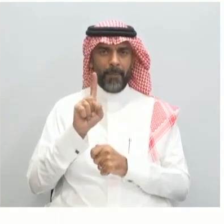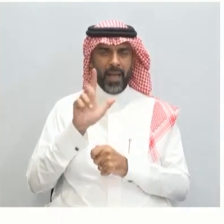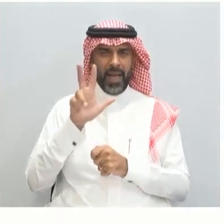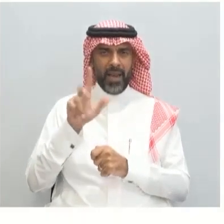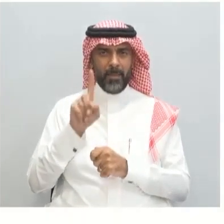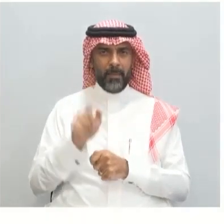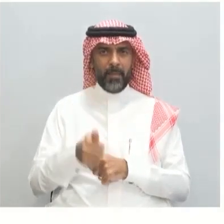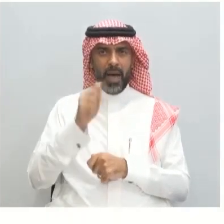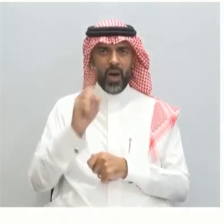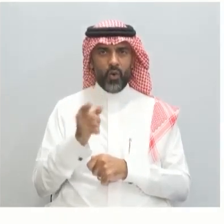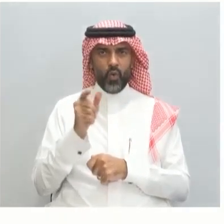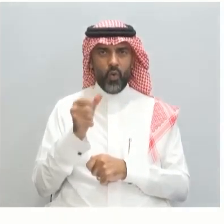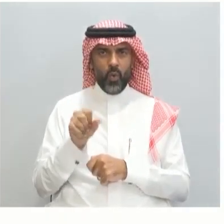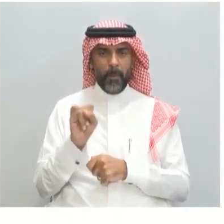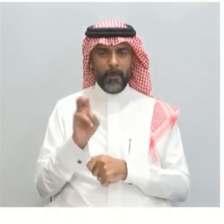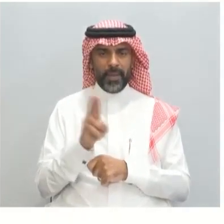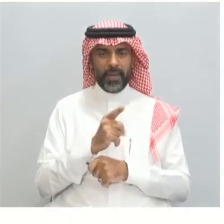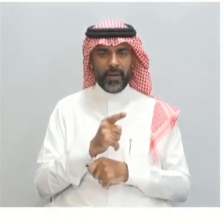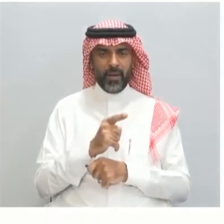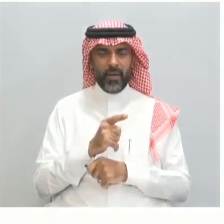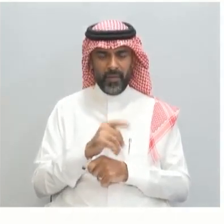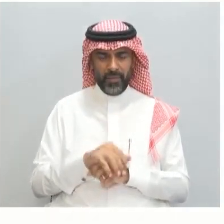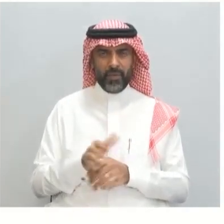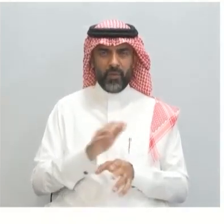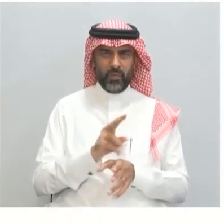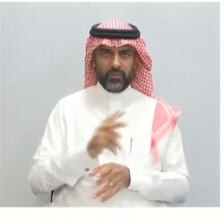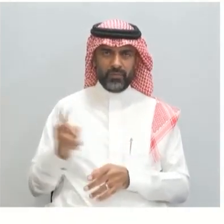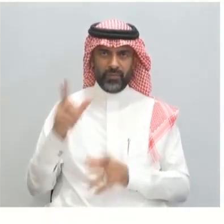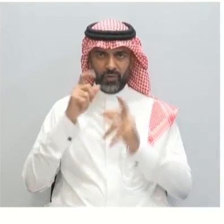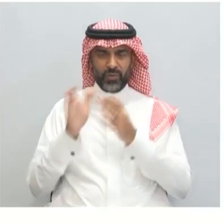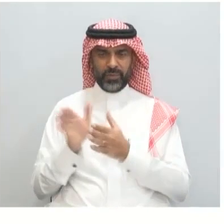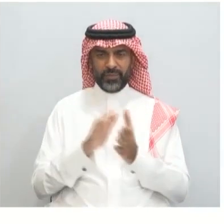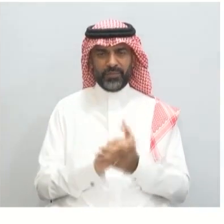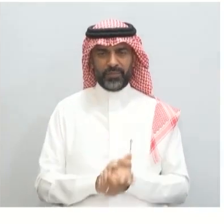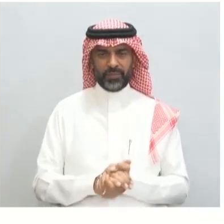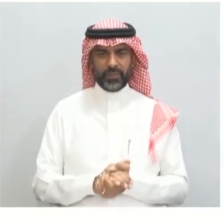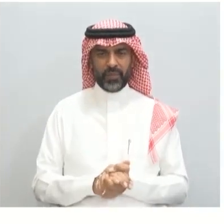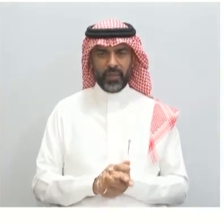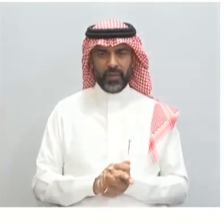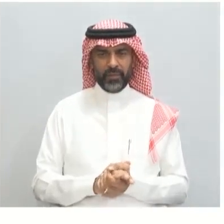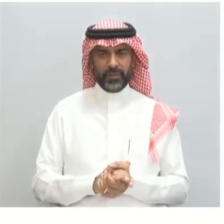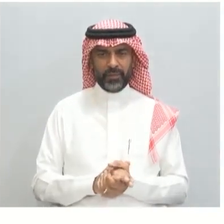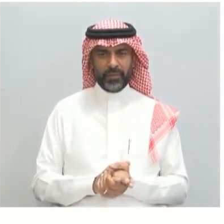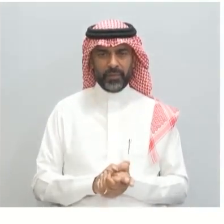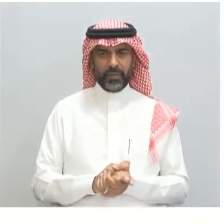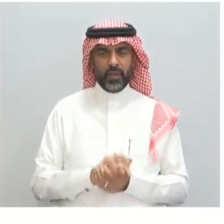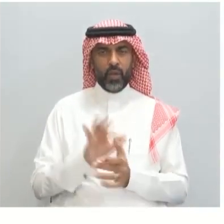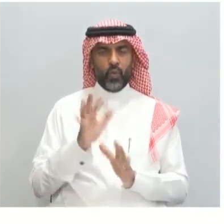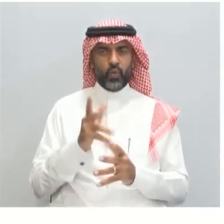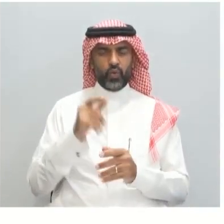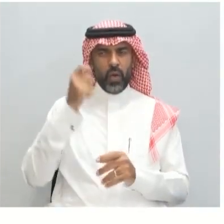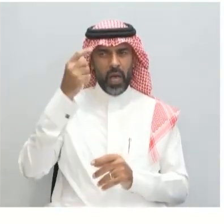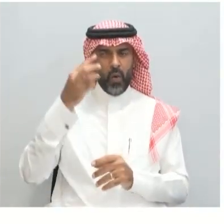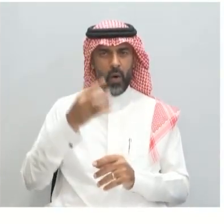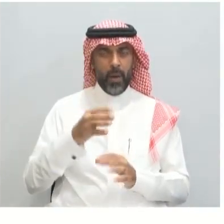الزئبقي البارومتر المفرغ وايضا الباروجراف ما هي العوامل وتحدثنا عن ما هي العوامل التي